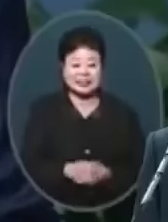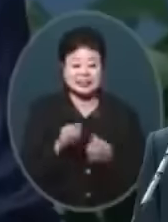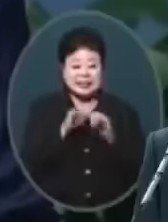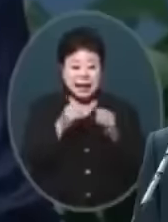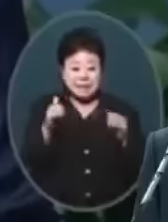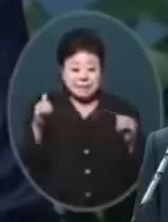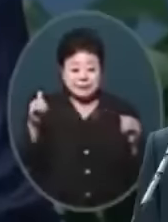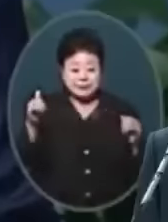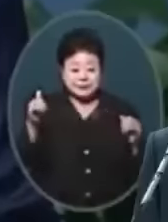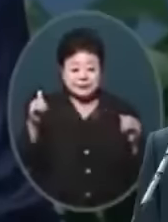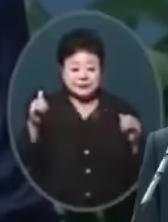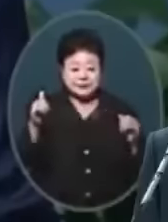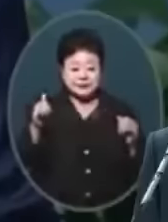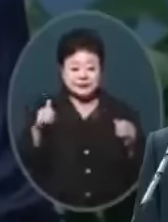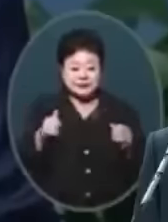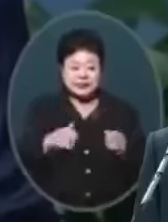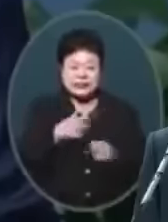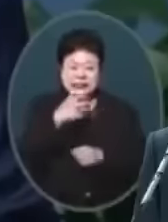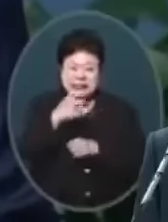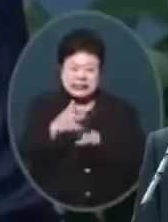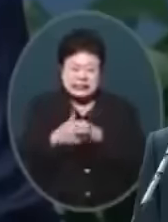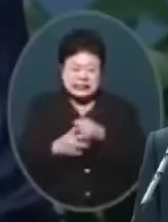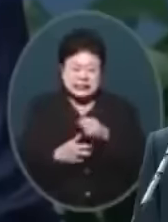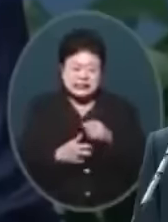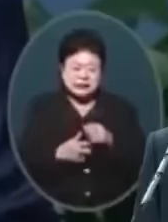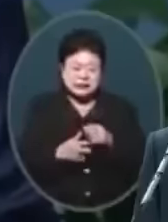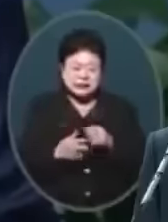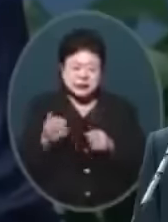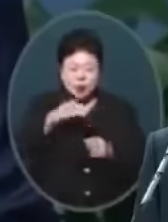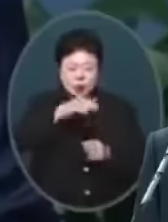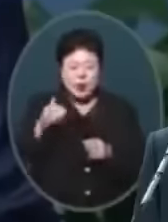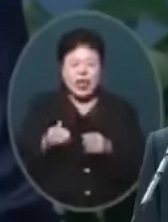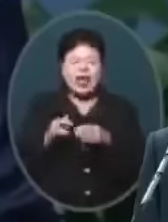사람이 70고개를 넘게 되면